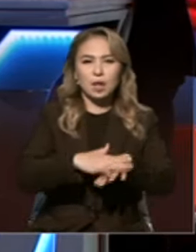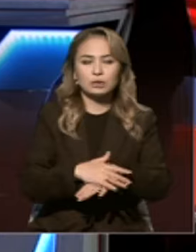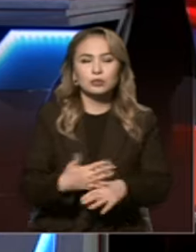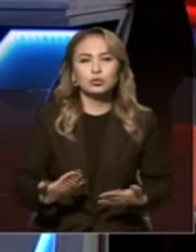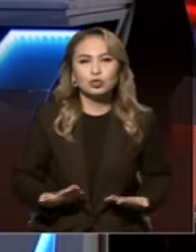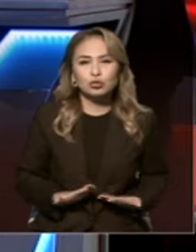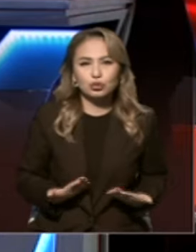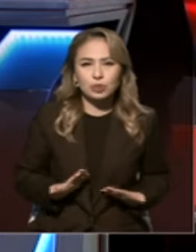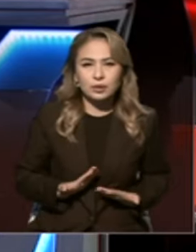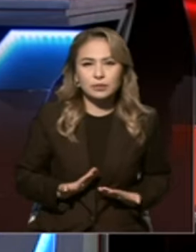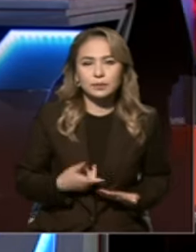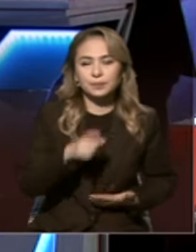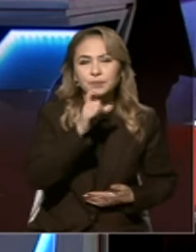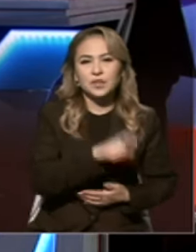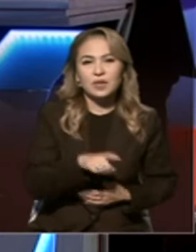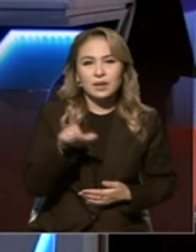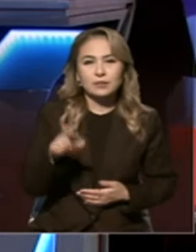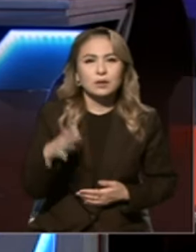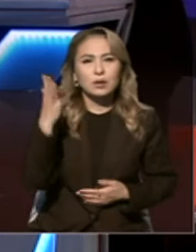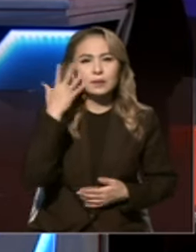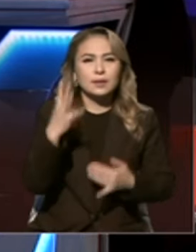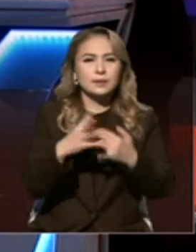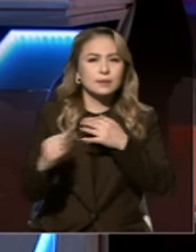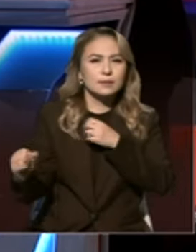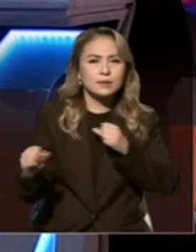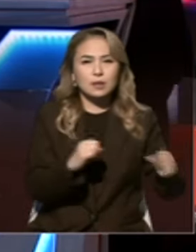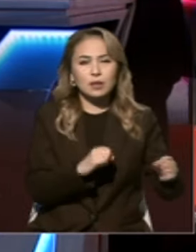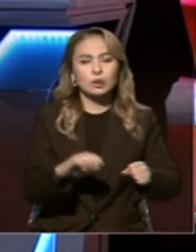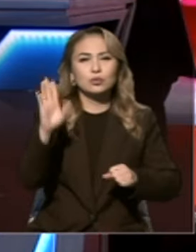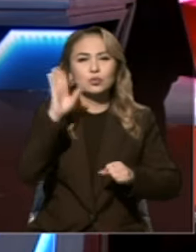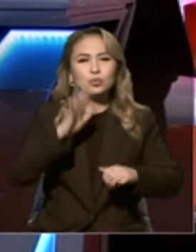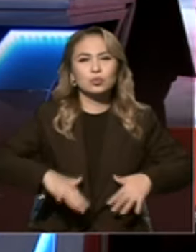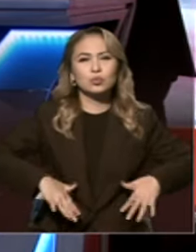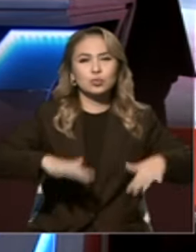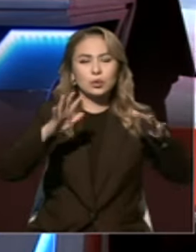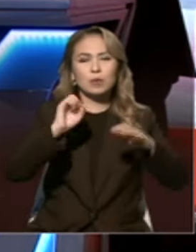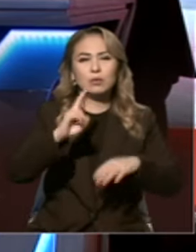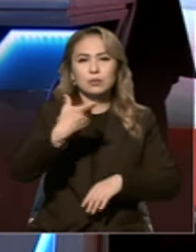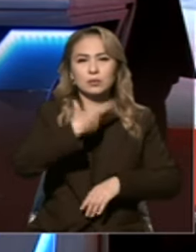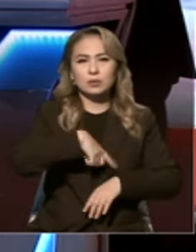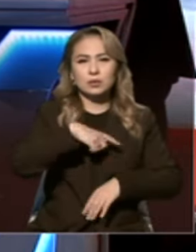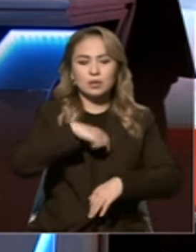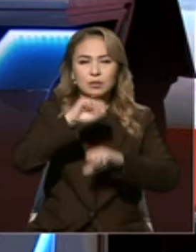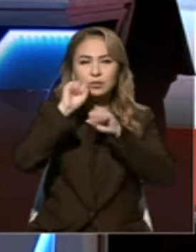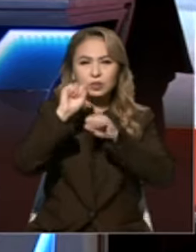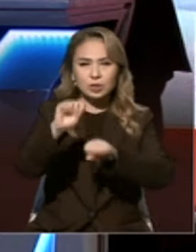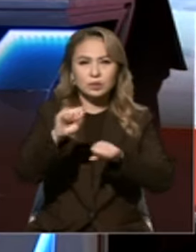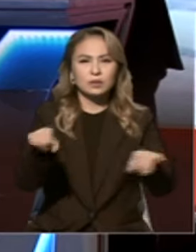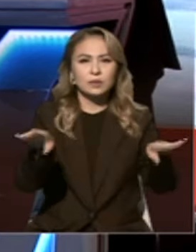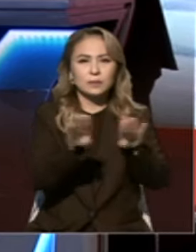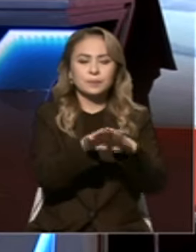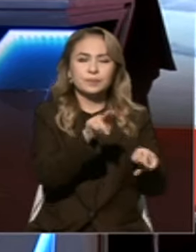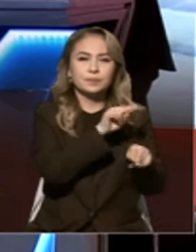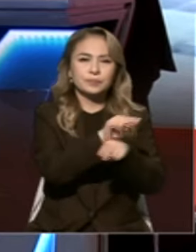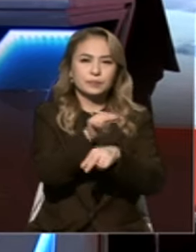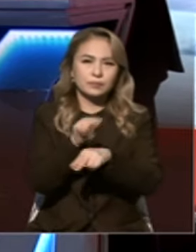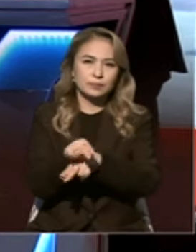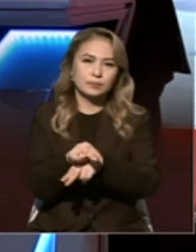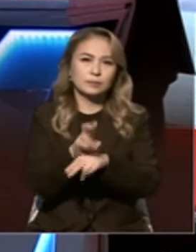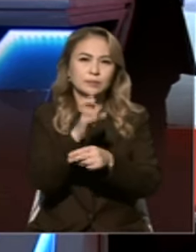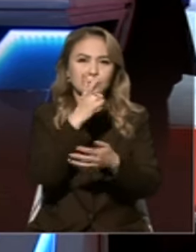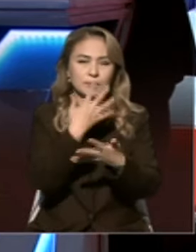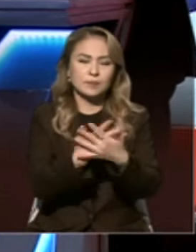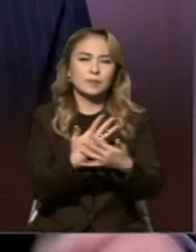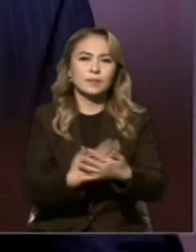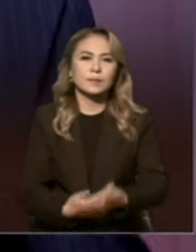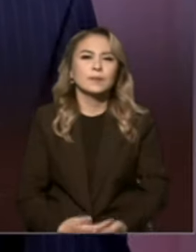тұрғындарды, жаңағыдай зілзала кезінде, су тасқыны кезінде өзін қалай қорғау керек екендігін соны үйретер едік және көрсетер едік.